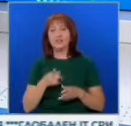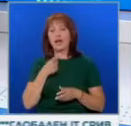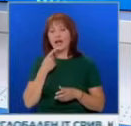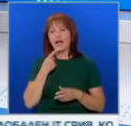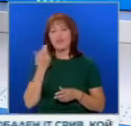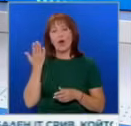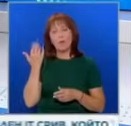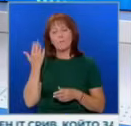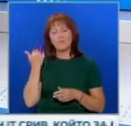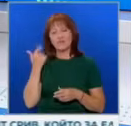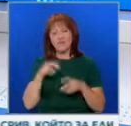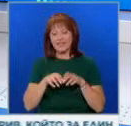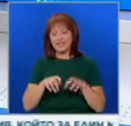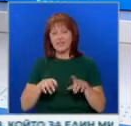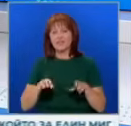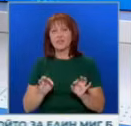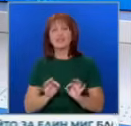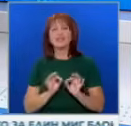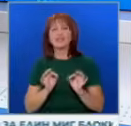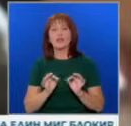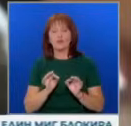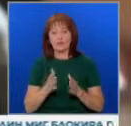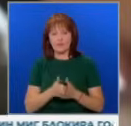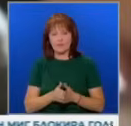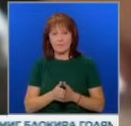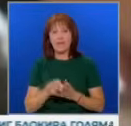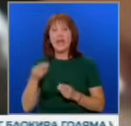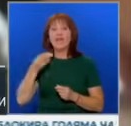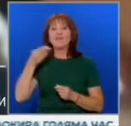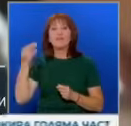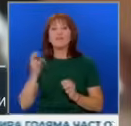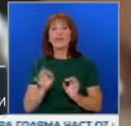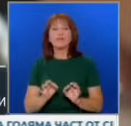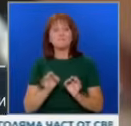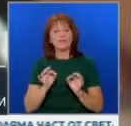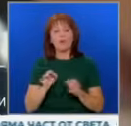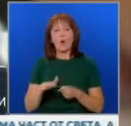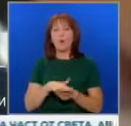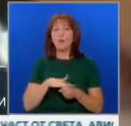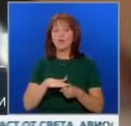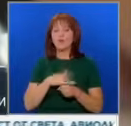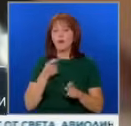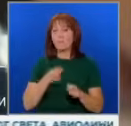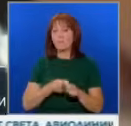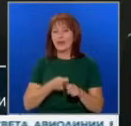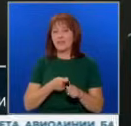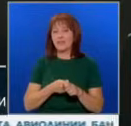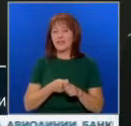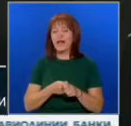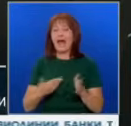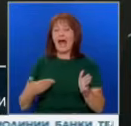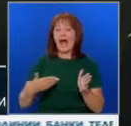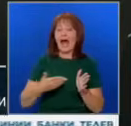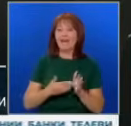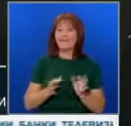национален координатор по киберсигурност Петър Кирков. Фирмата е специализирана основно в създаването на антивирусни